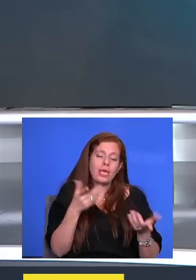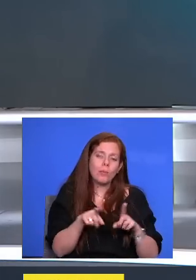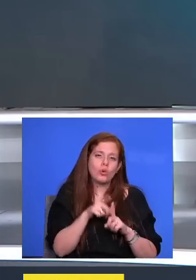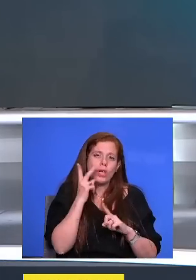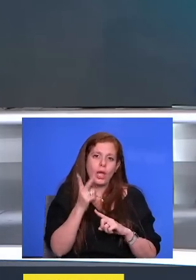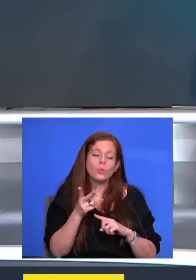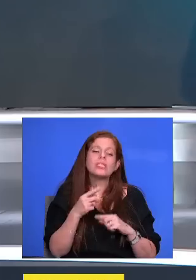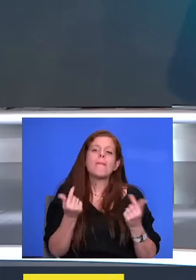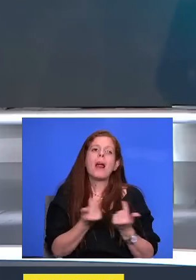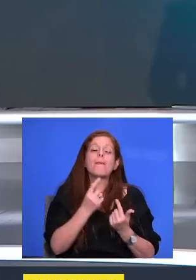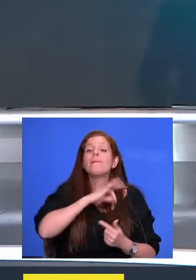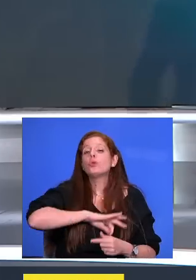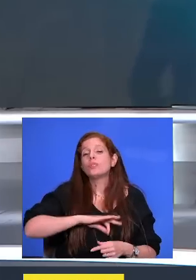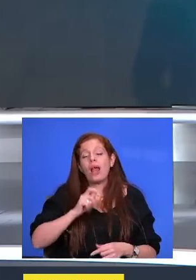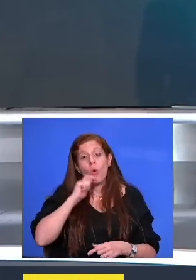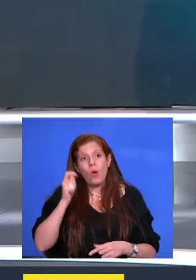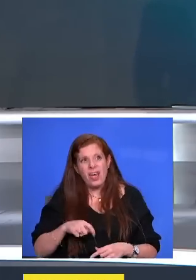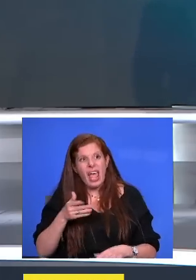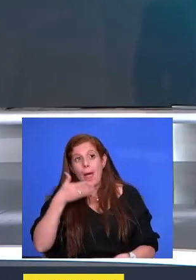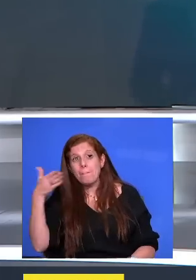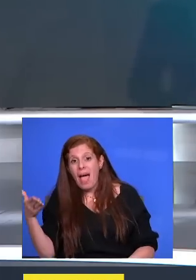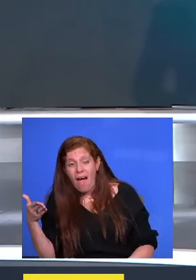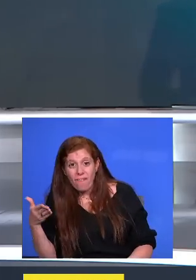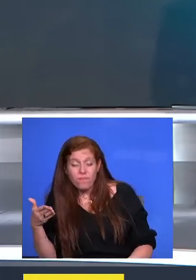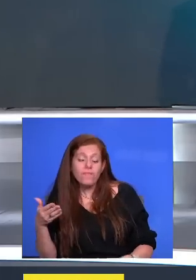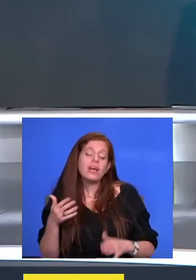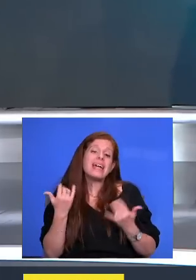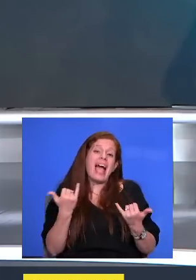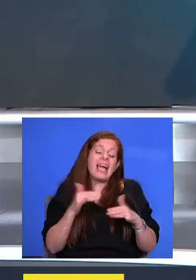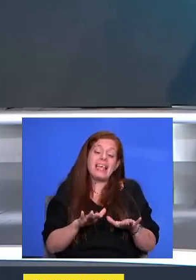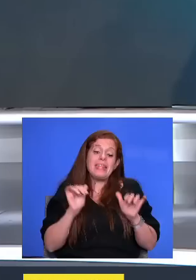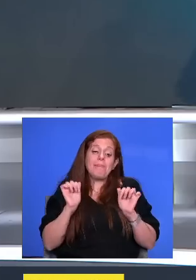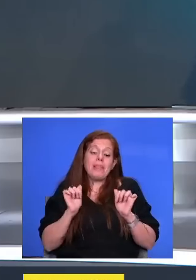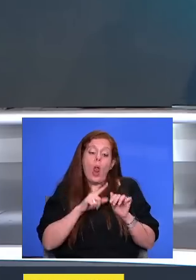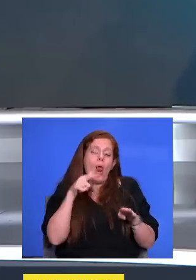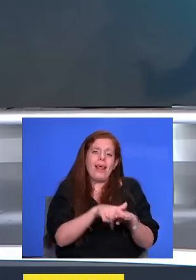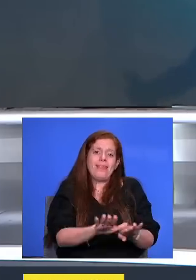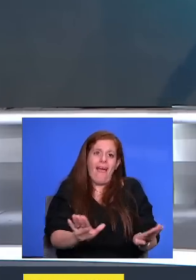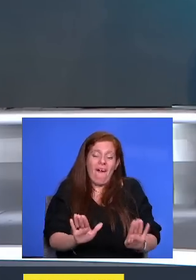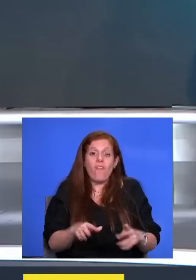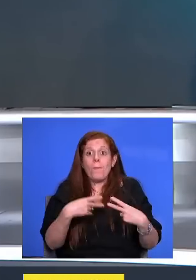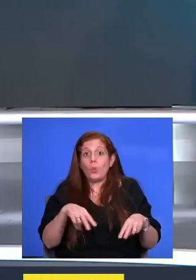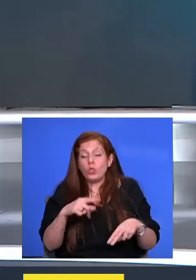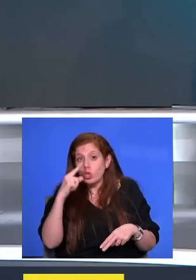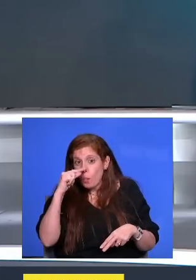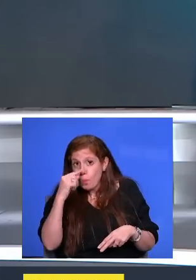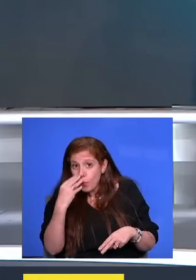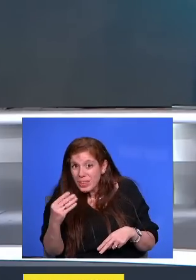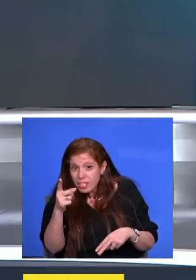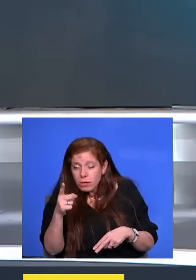היא המלחמה בין רוסיה לאוקראינה. המערב נמנע בינתיים מלהיכנס באמת לאימות הזה, מתוך חשש שפוטין, בתגובה, יגרור